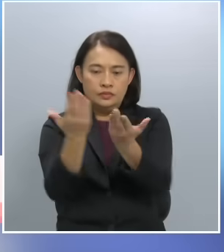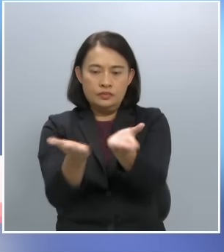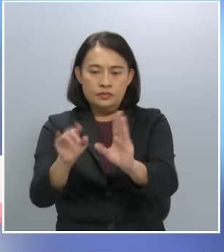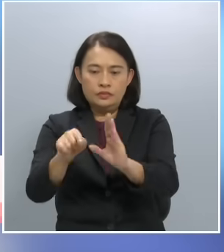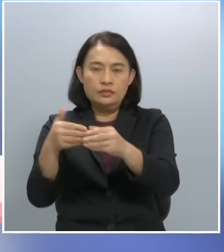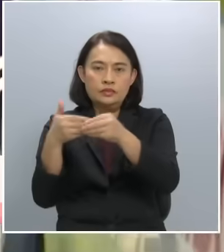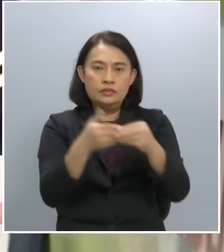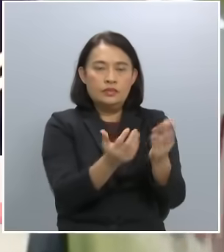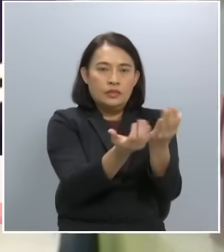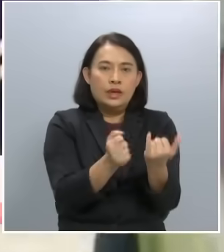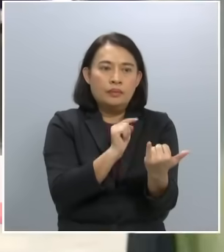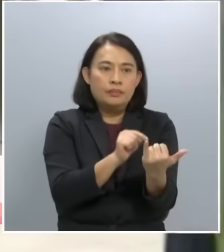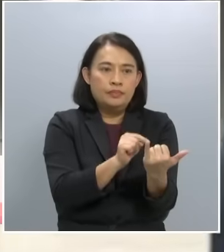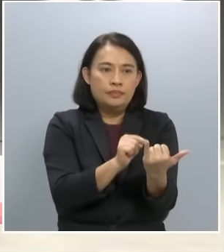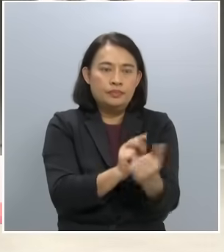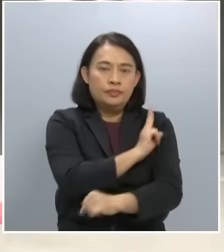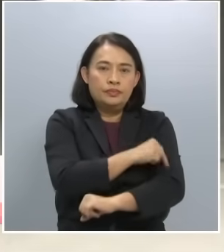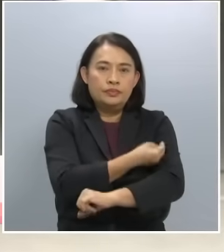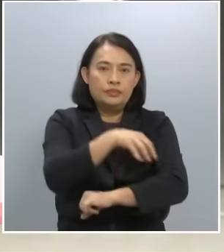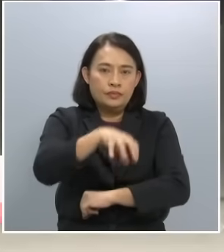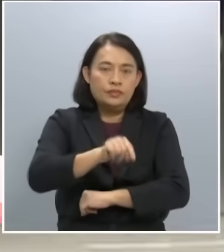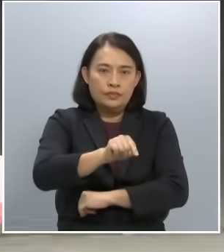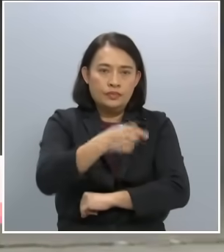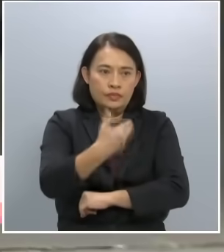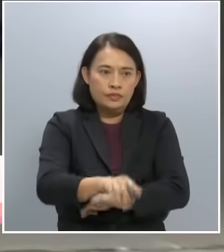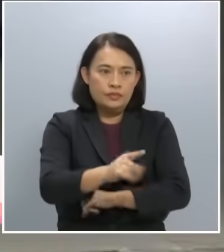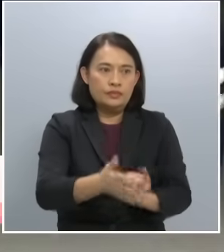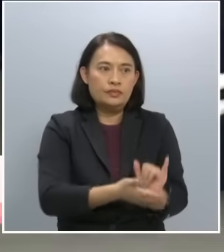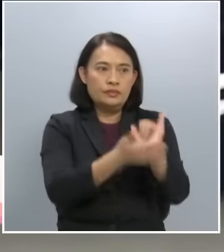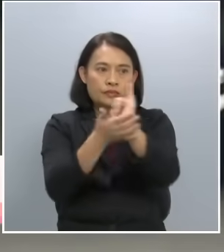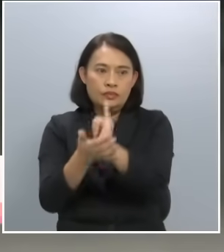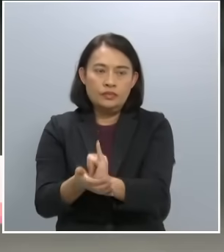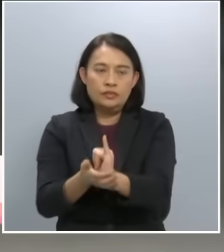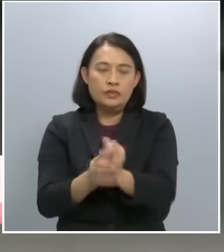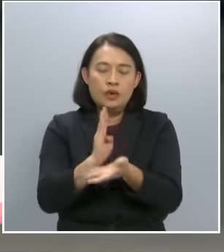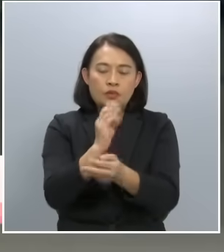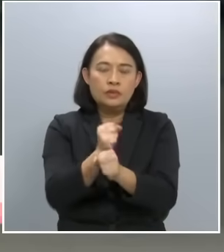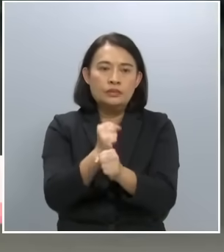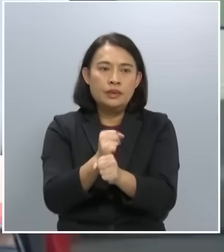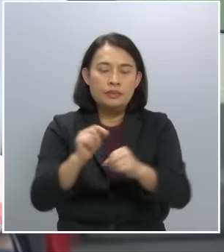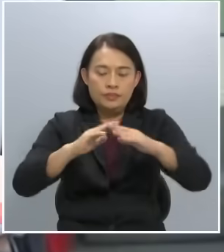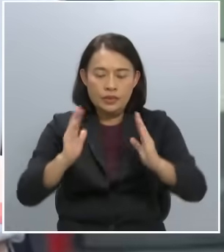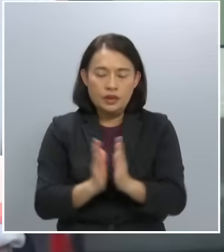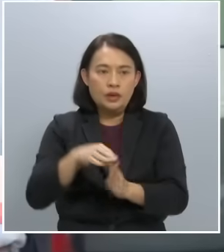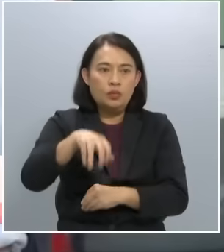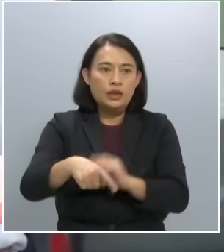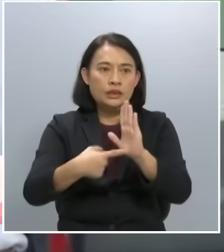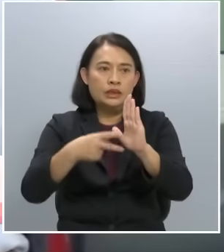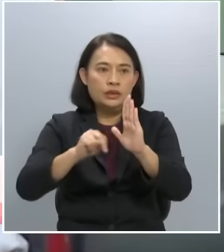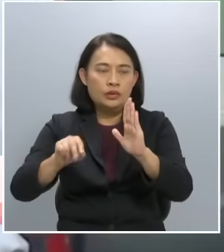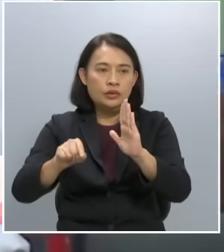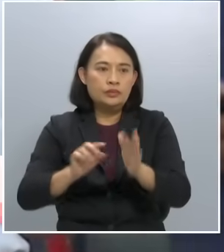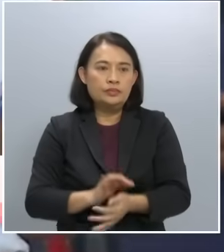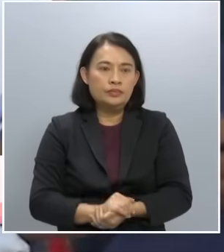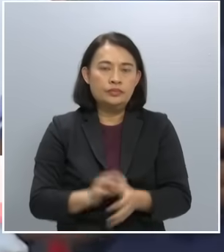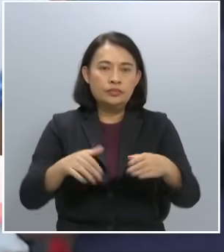รับศพคุณแพรวนะครับที่โรงพยาบาลพระนั่งเกล้าเพื่อนำร่างเนี่ยไปบำเพ็ญกุศลที่วัดพัพิเรนจังหวัดนนทบุรีทางทีม